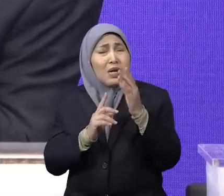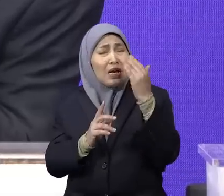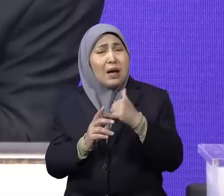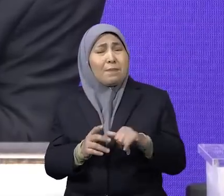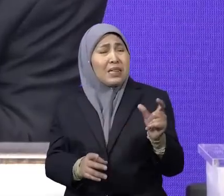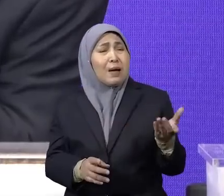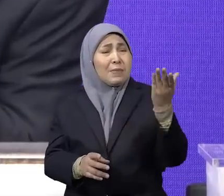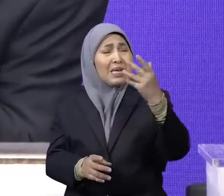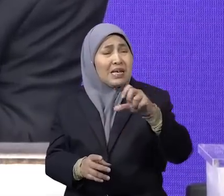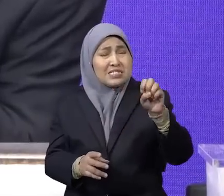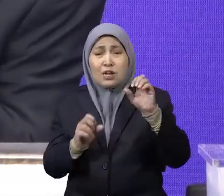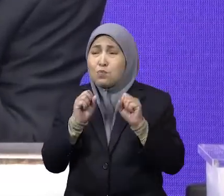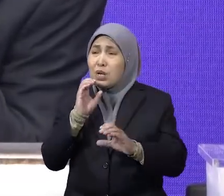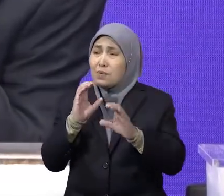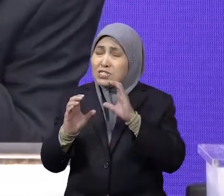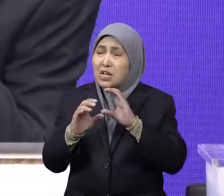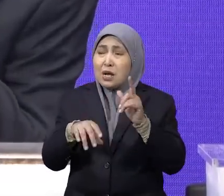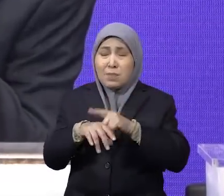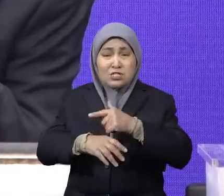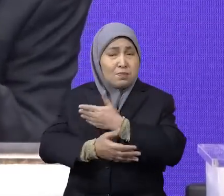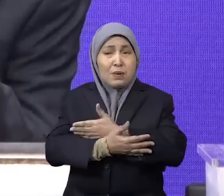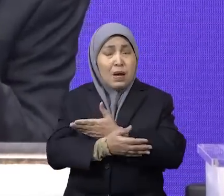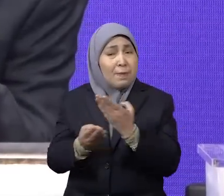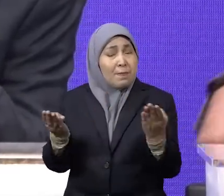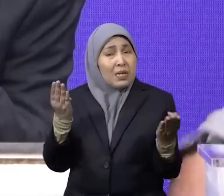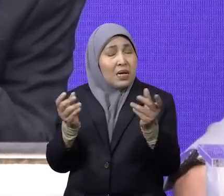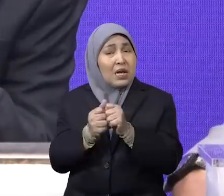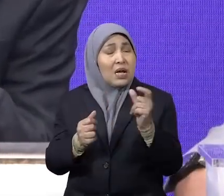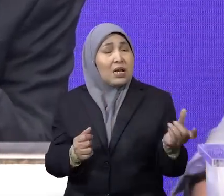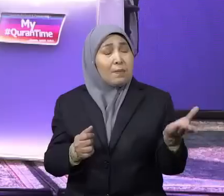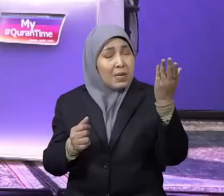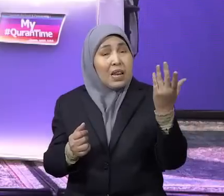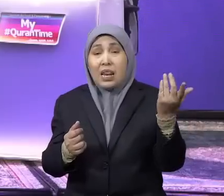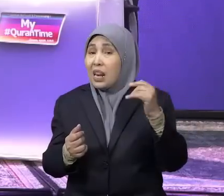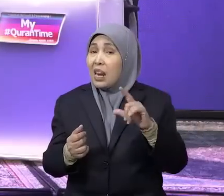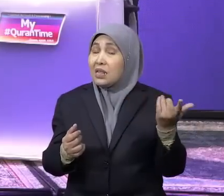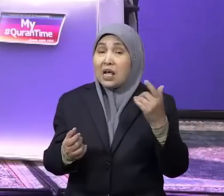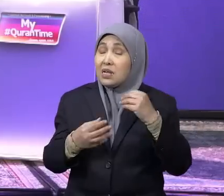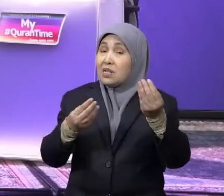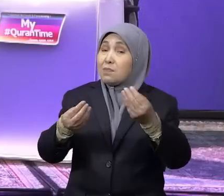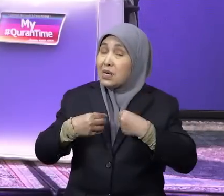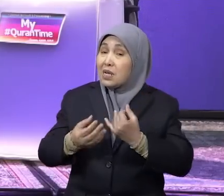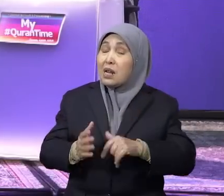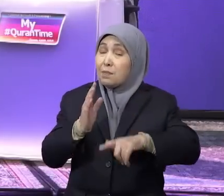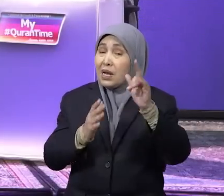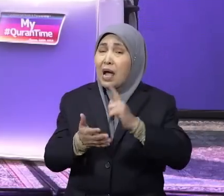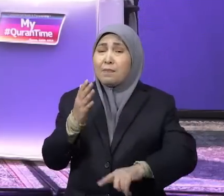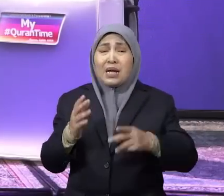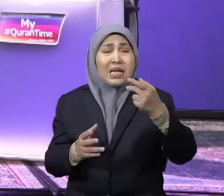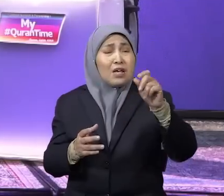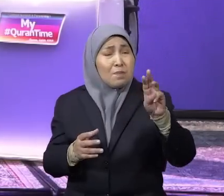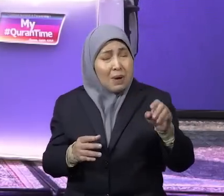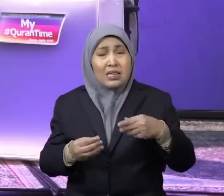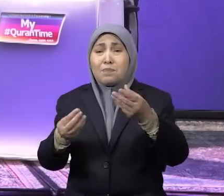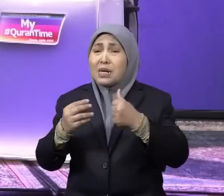keistimewaan, kenapa Nabi Isa ni dia boleh bercakap waktu kecil berbanding dengan Nabi yang lain yang tidak diberikan kelebihan tersebut. Apa keistimewaan dia? Kenapa? Apa